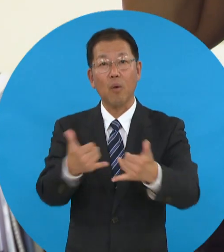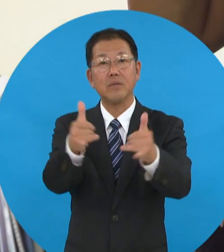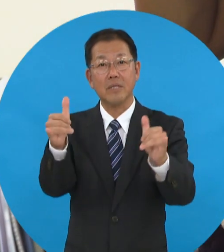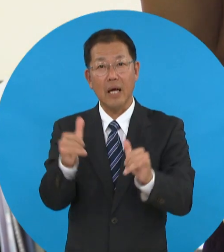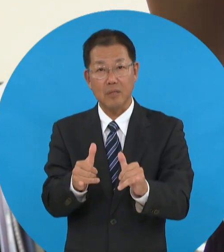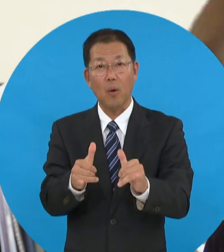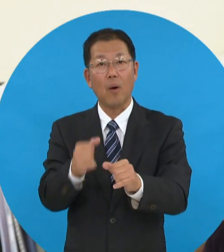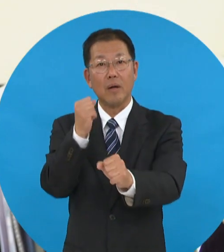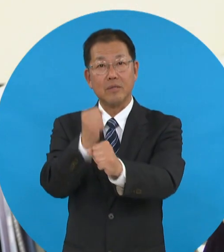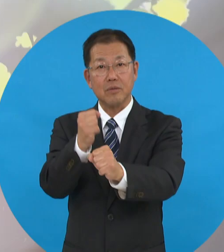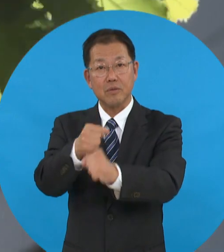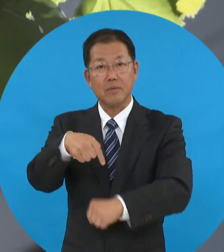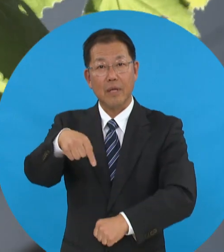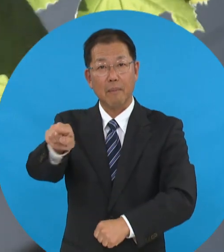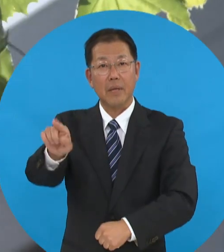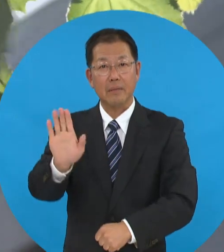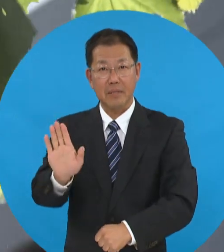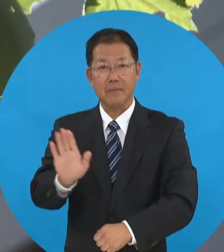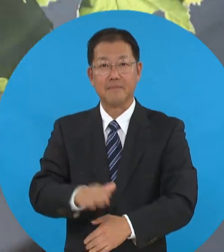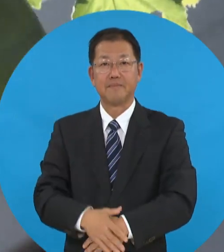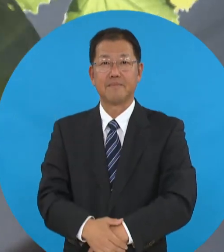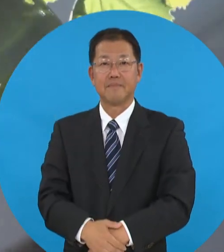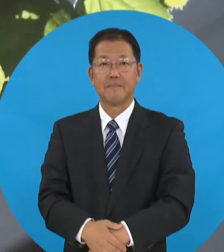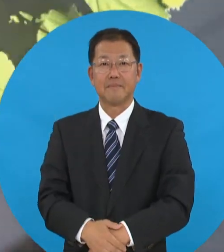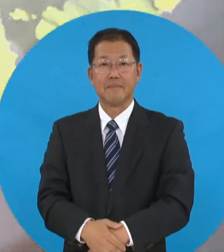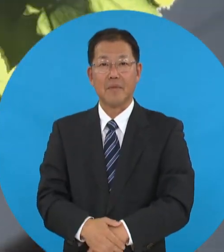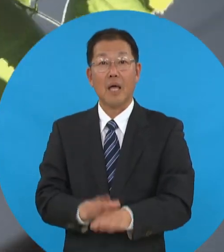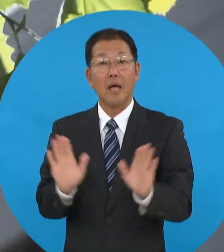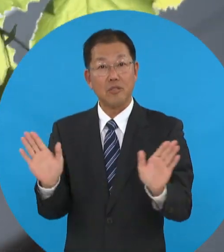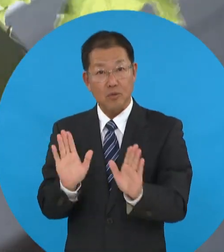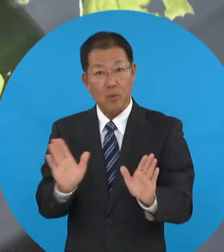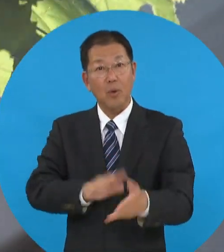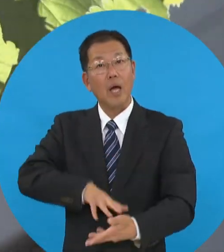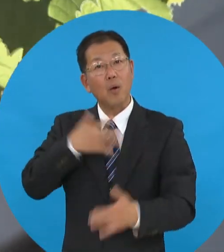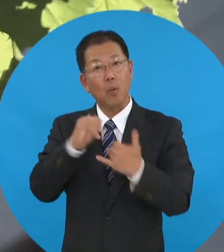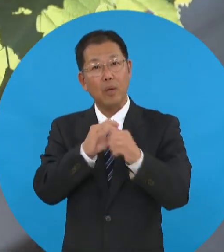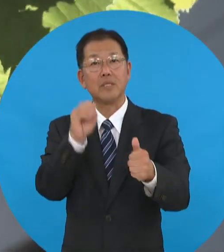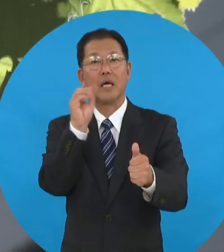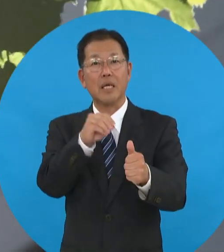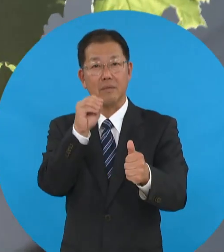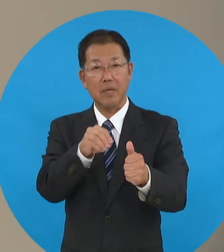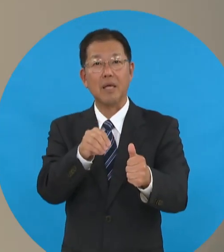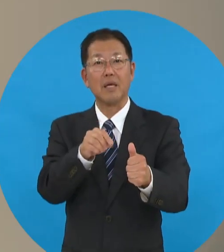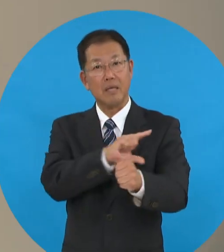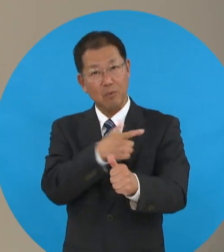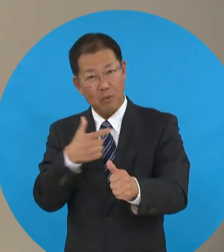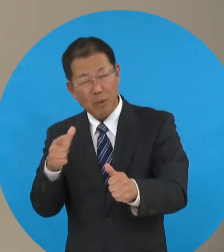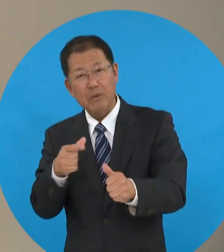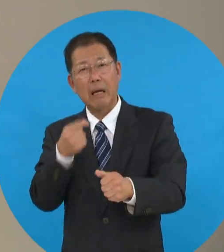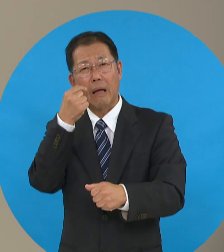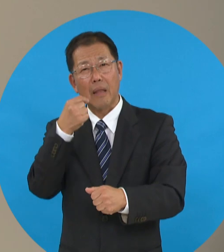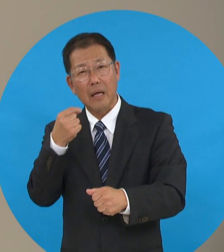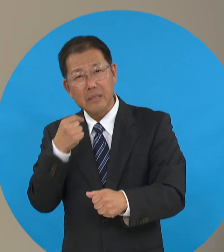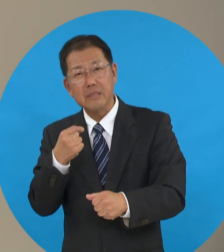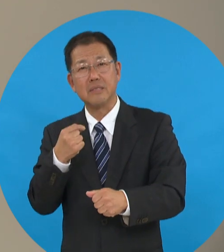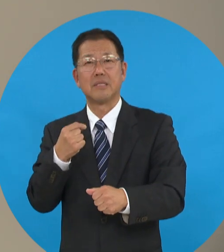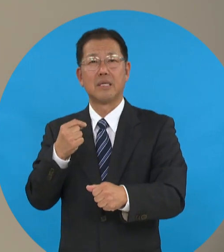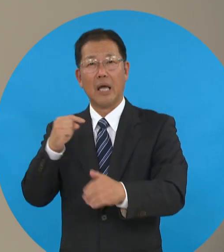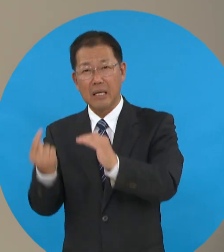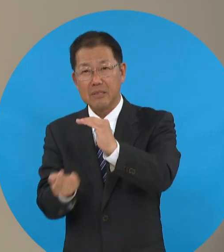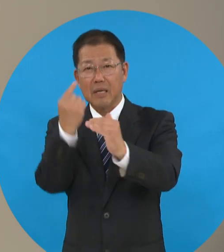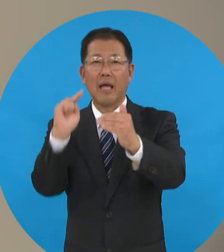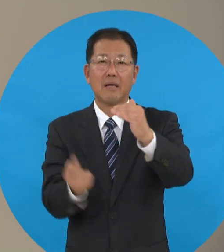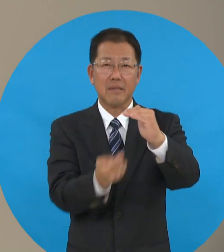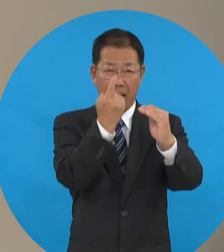作ってまいります。児童や高齢者虐待など痛ましい事件が後を絶ちません